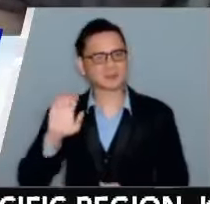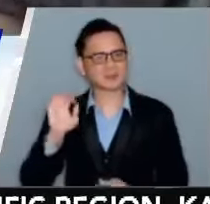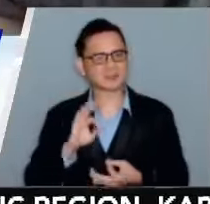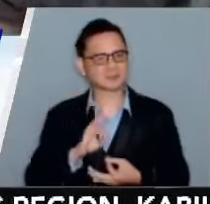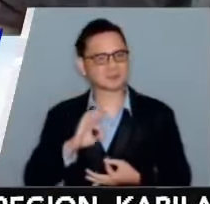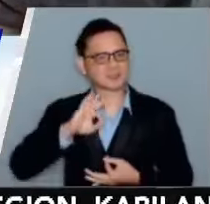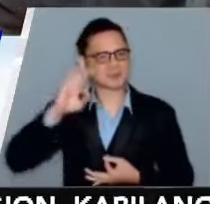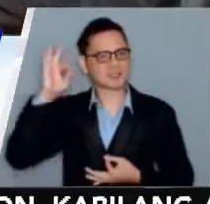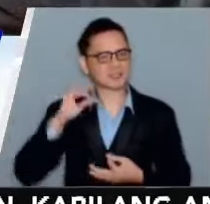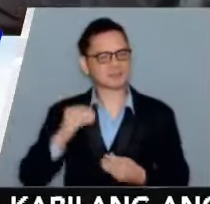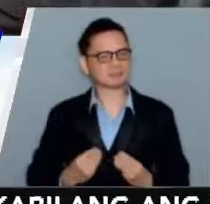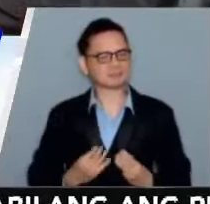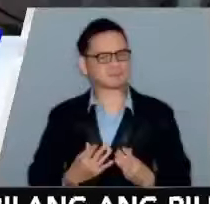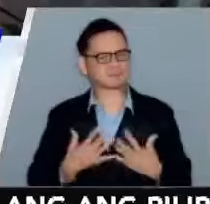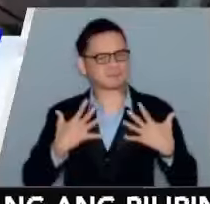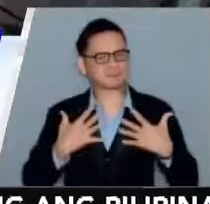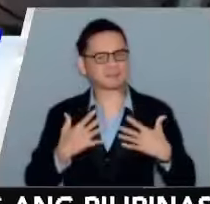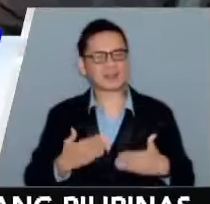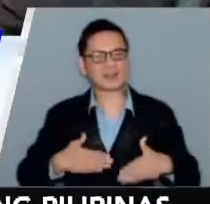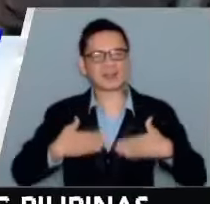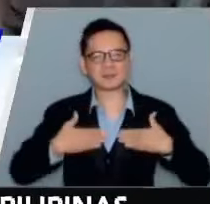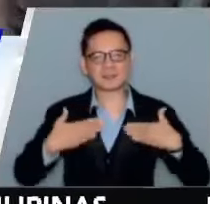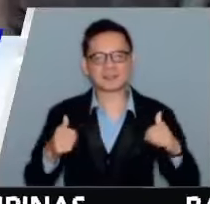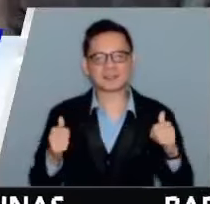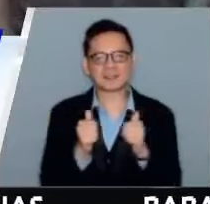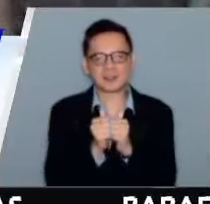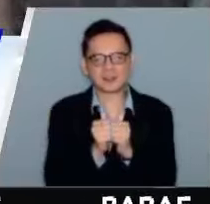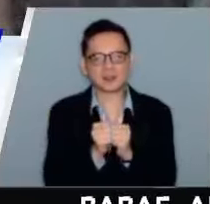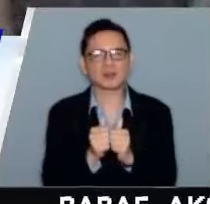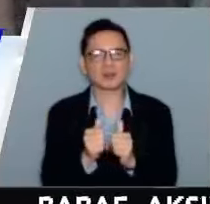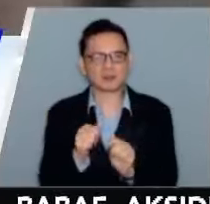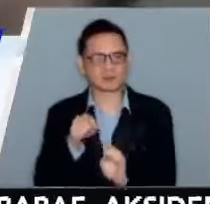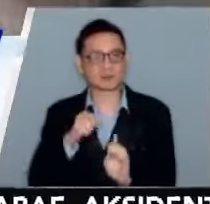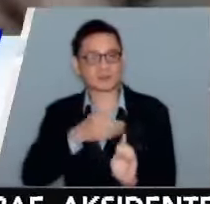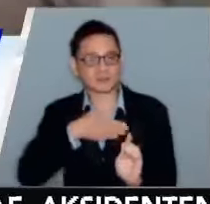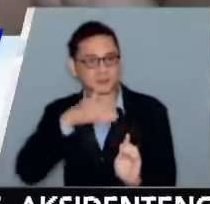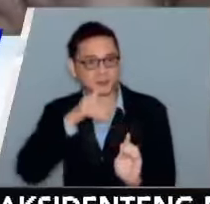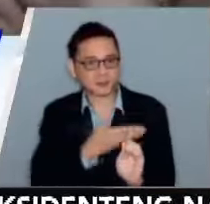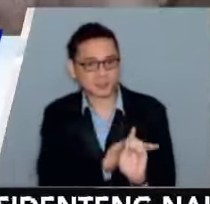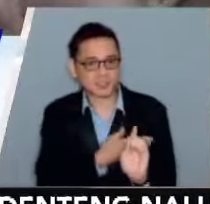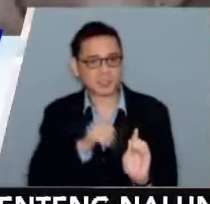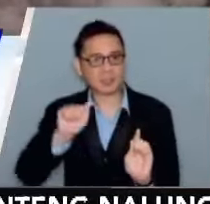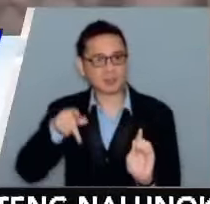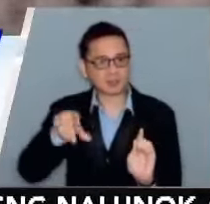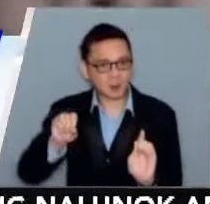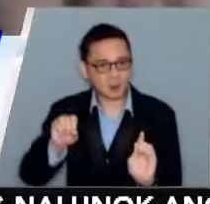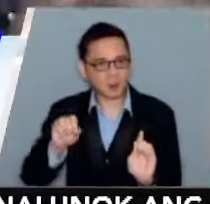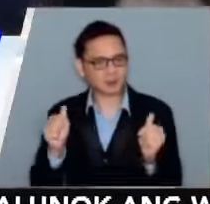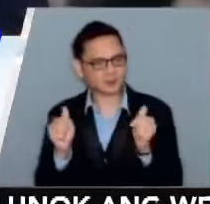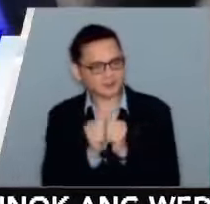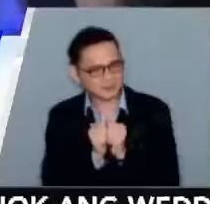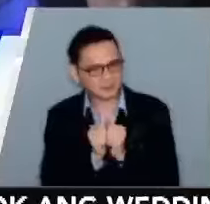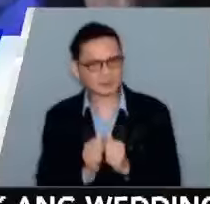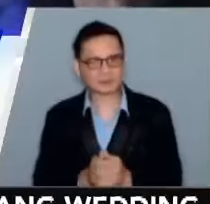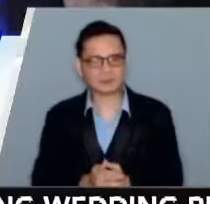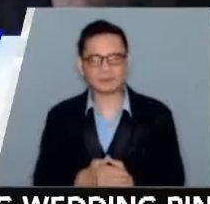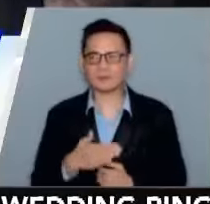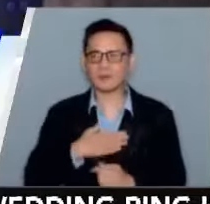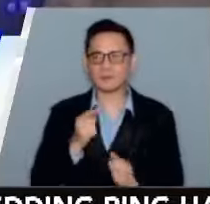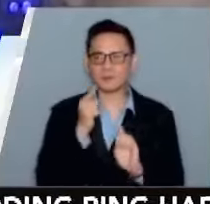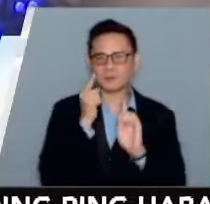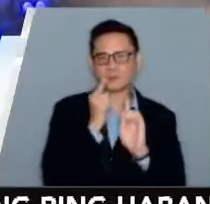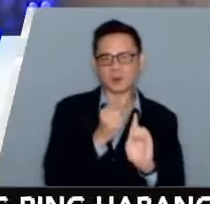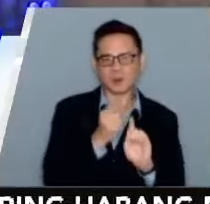time, happy together with my children and my grandchildren. Unang-una ko po ang goal ko, mapasaya ang mga apo